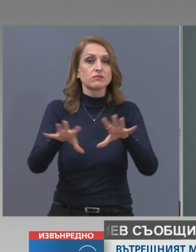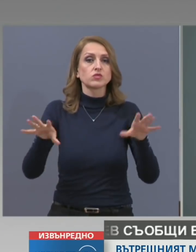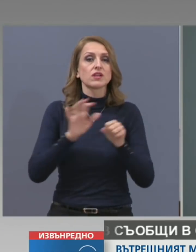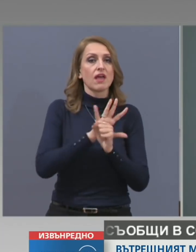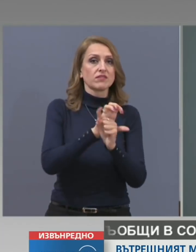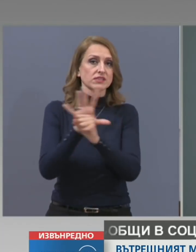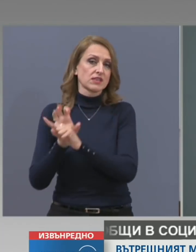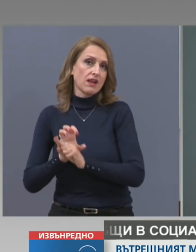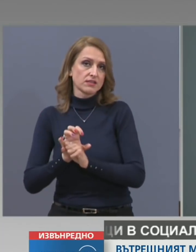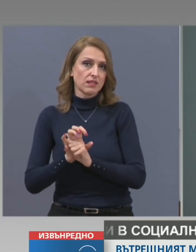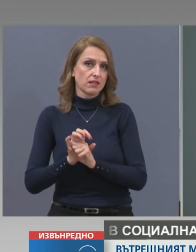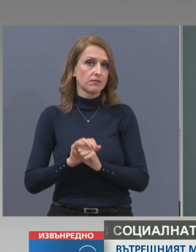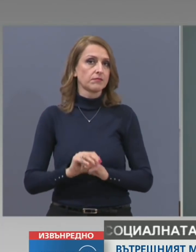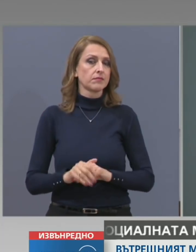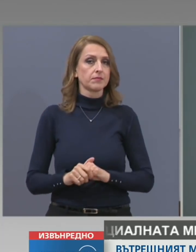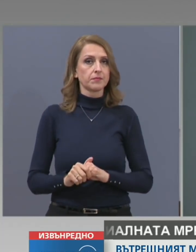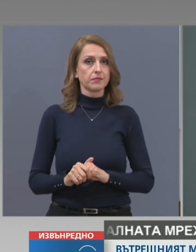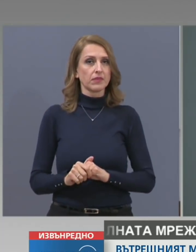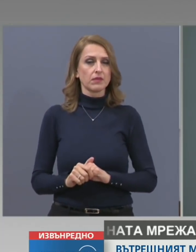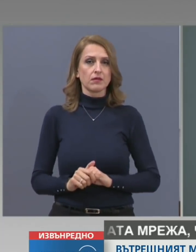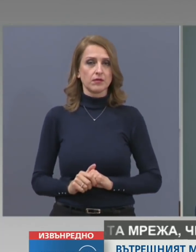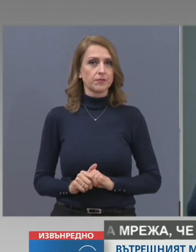Благодаря. Вицепремиерът Захариева.